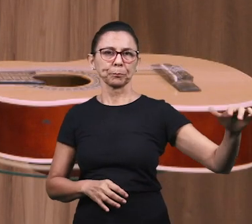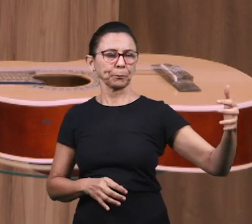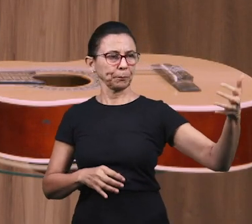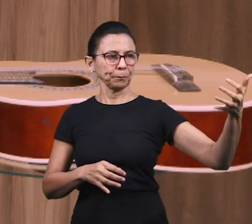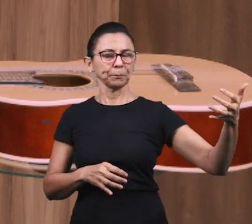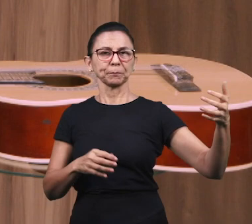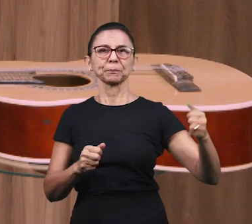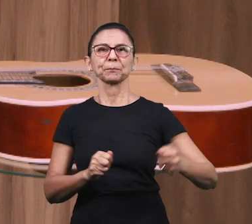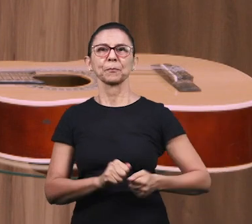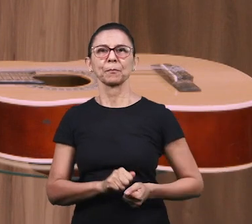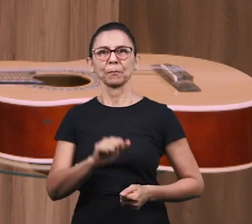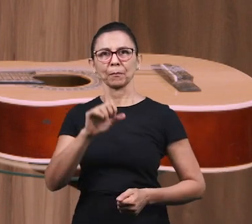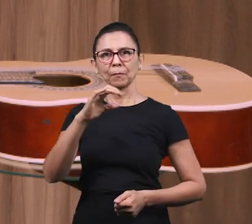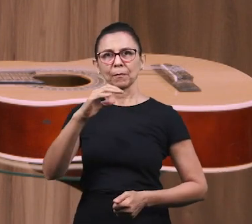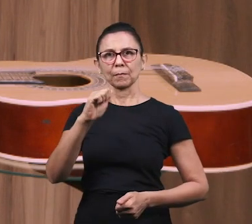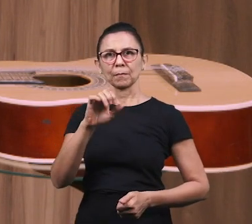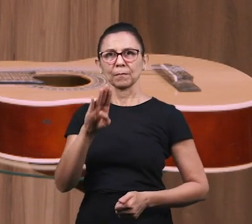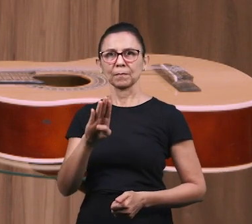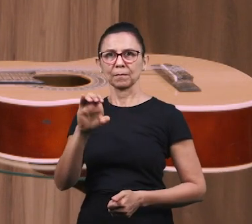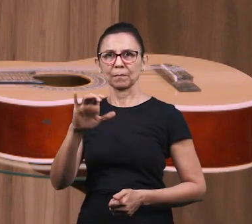avons la tête.